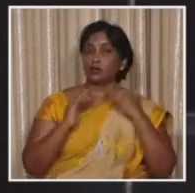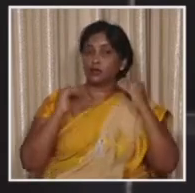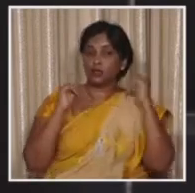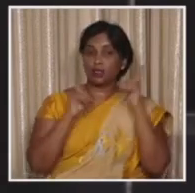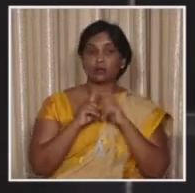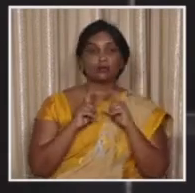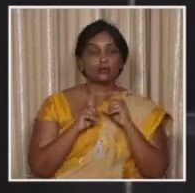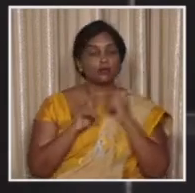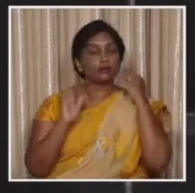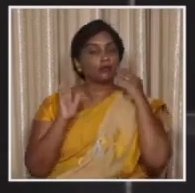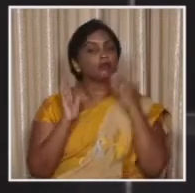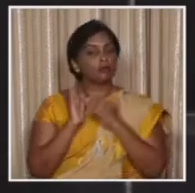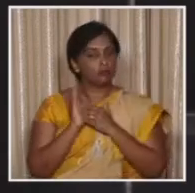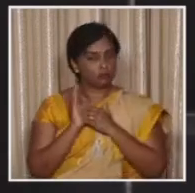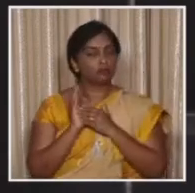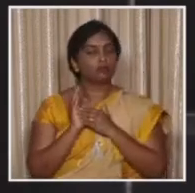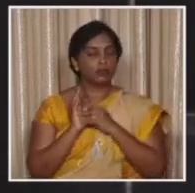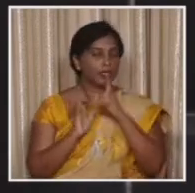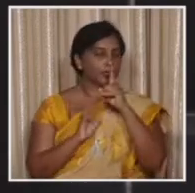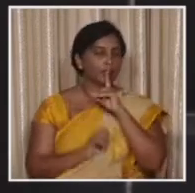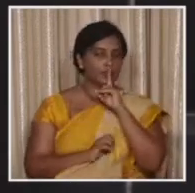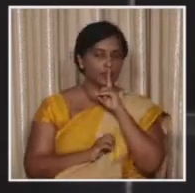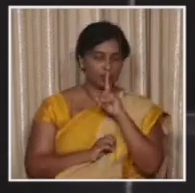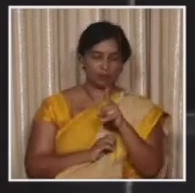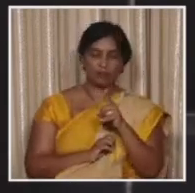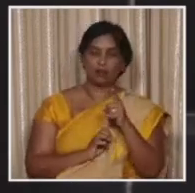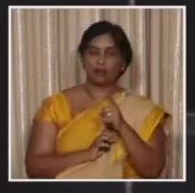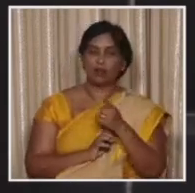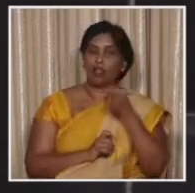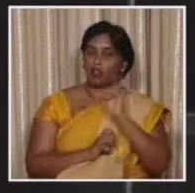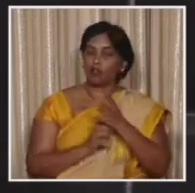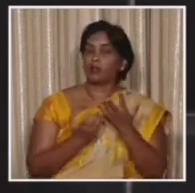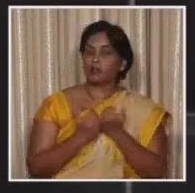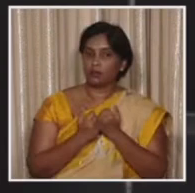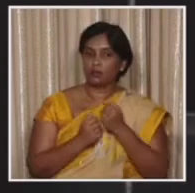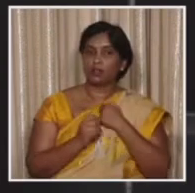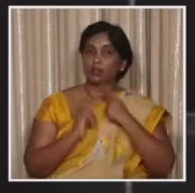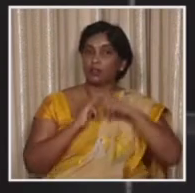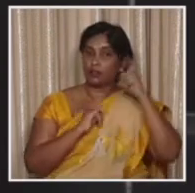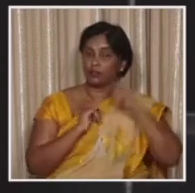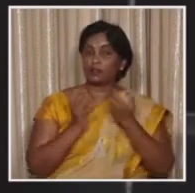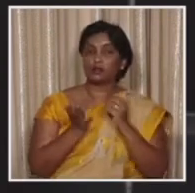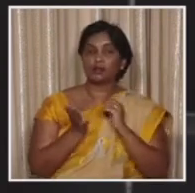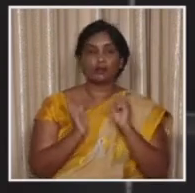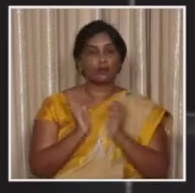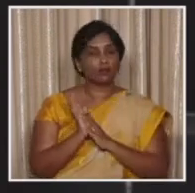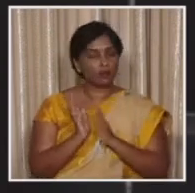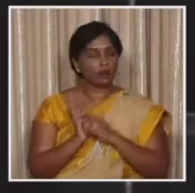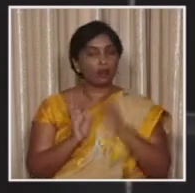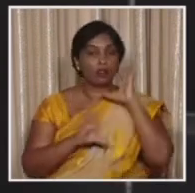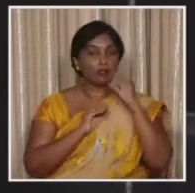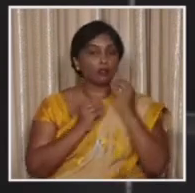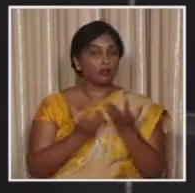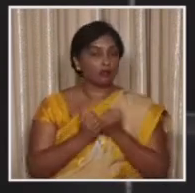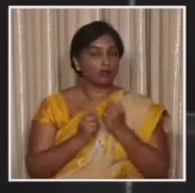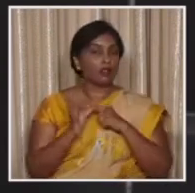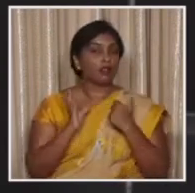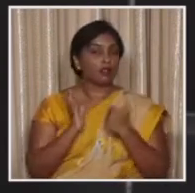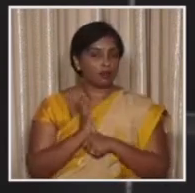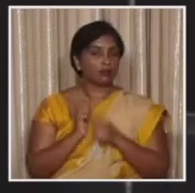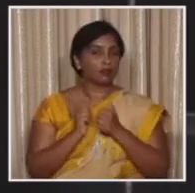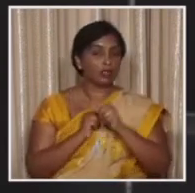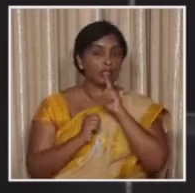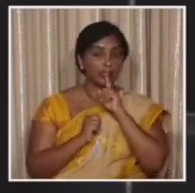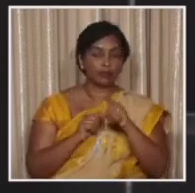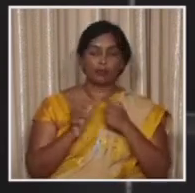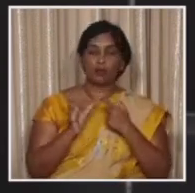අධ්‍යාපන ශාස්ත්‍රය සම්බන්ධයෙන් කරුණක් සඳහන් කරන්නට ඔබතුමාගේ අවසරය මම පතනවා. විශ්වවිද්‍යාල ප්‍රතිපාදන කොමිෂමෙන් තොරතුරු දැනගැනීමේ පනත යටතේ කළ